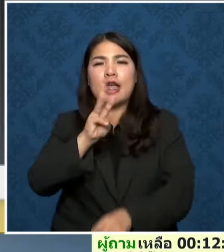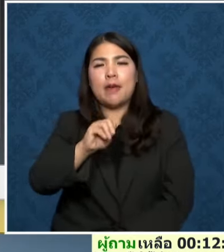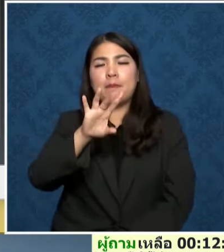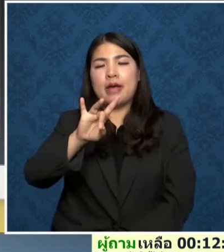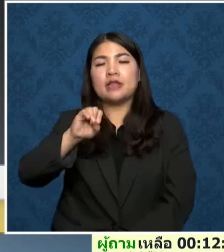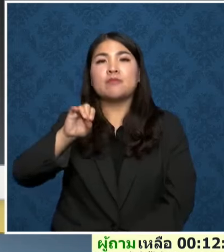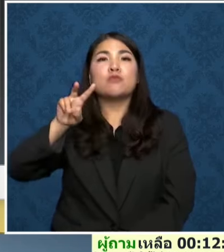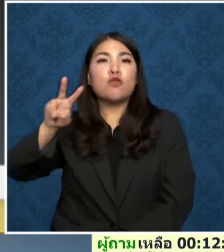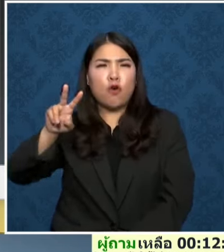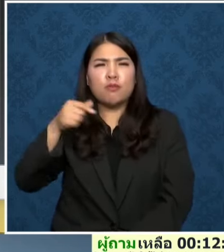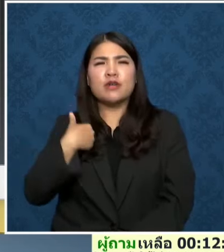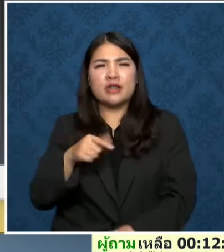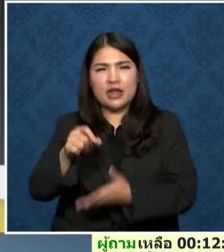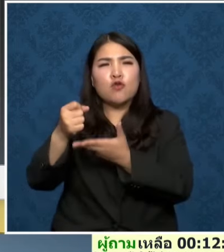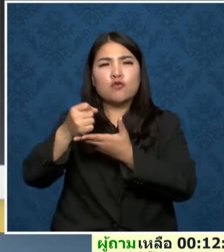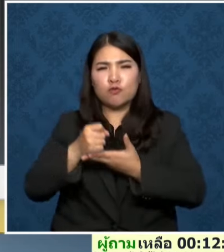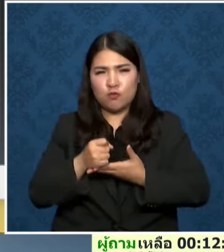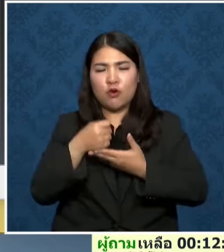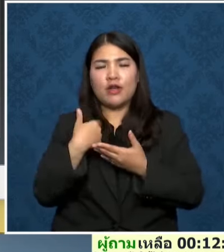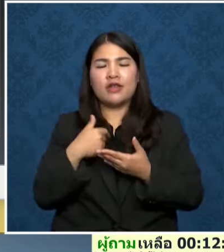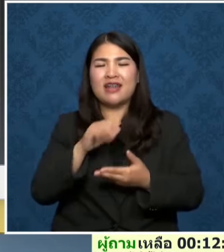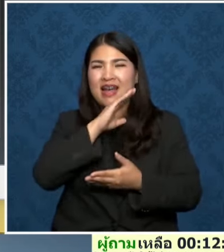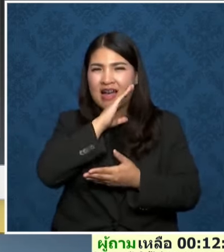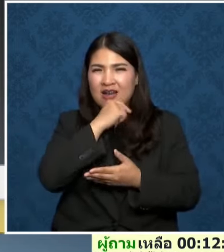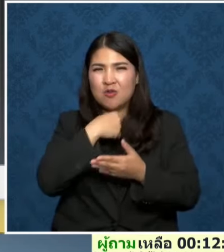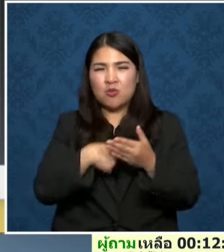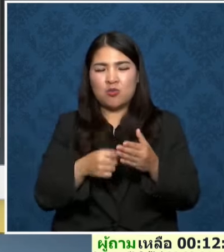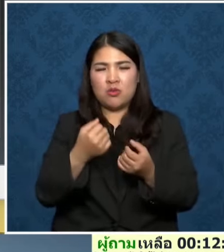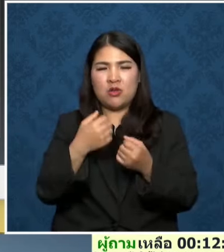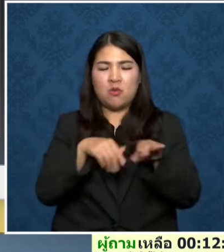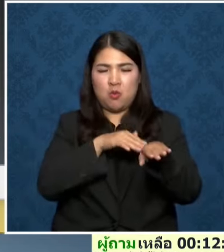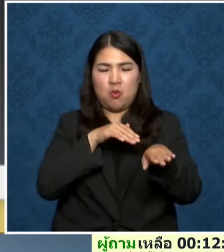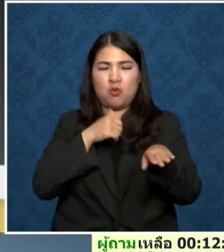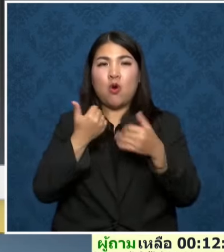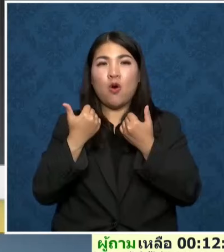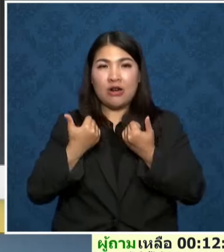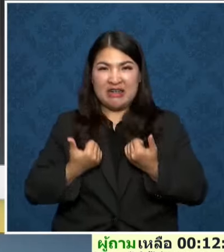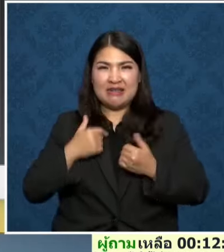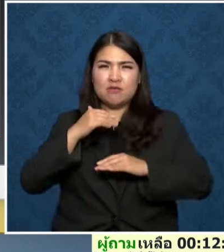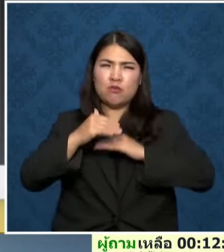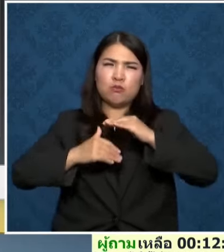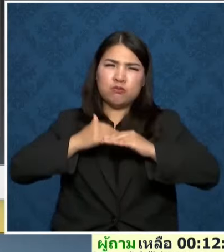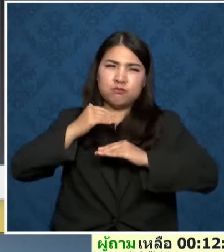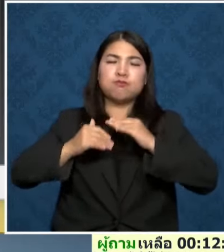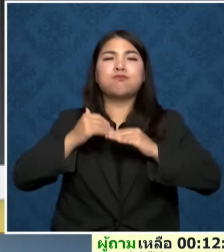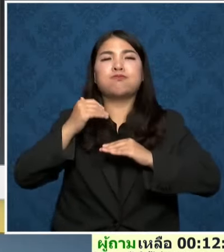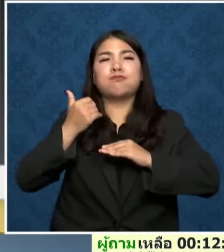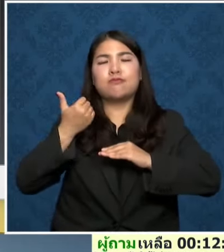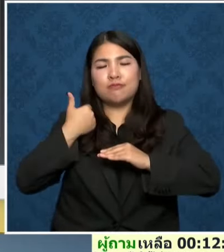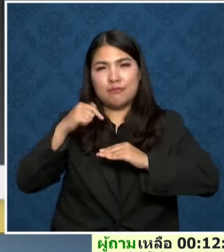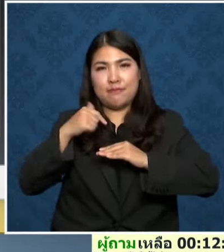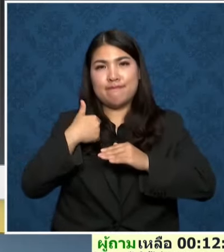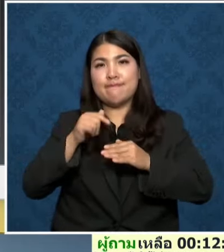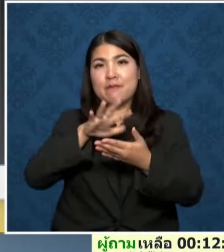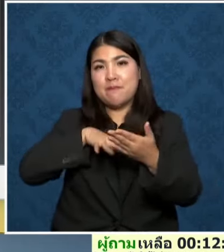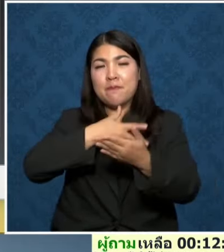รับริมาณสู่เส้นทางพืนที่พ pidข WITHที่มีความเจริญเติบตัวข้มาอย่างต่อเนื่อนพรอมกับเป็นแผนบนา